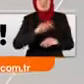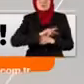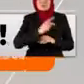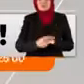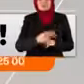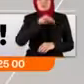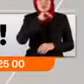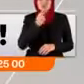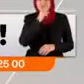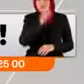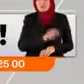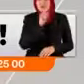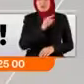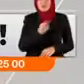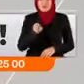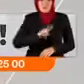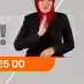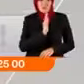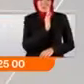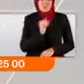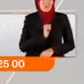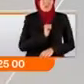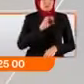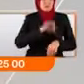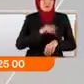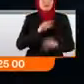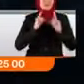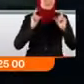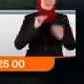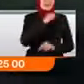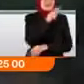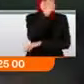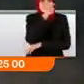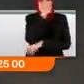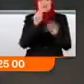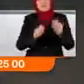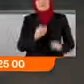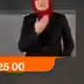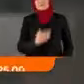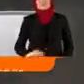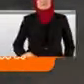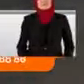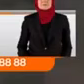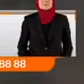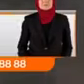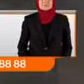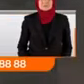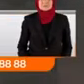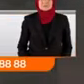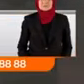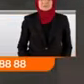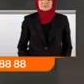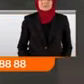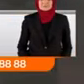yaşlı kadının ölüme sürüklendiği o korkunç anları damadı böyle kaydetti tuttuk